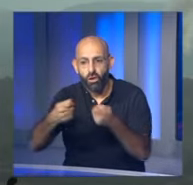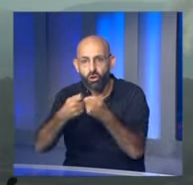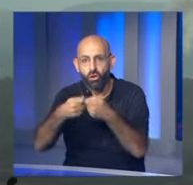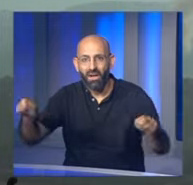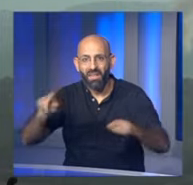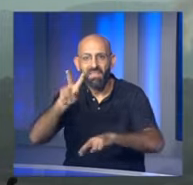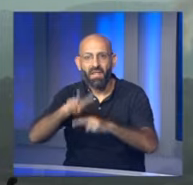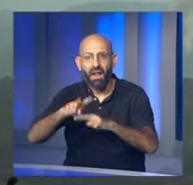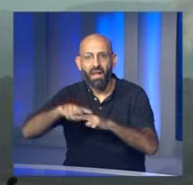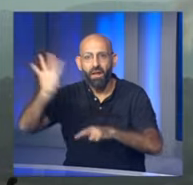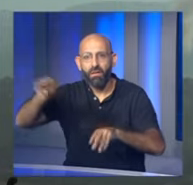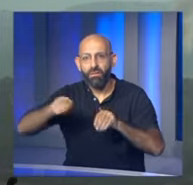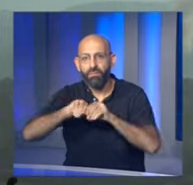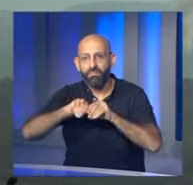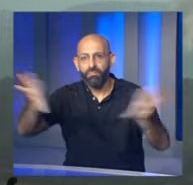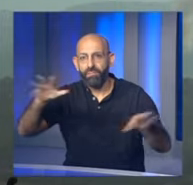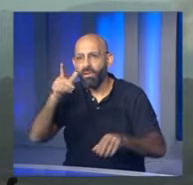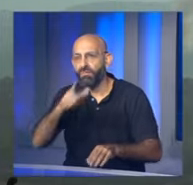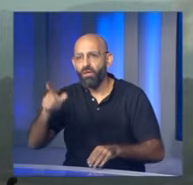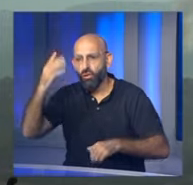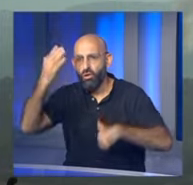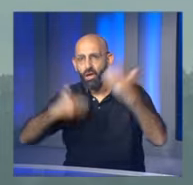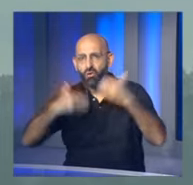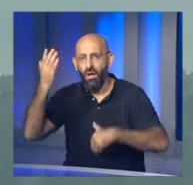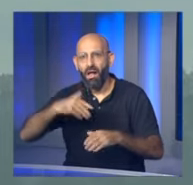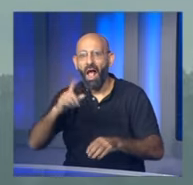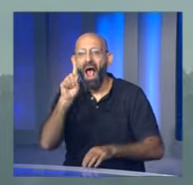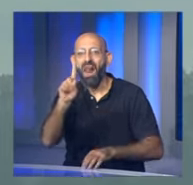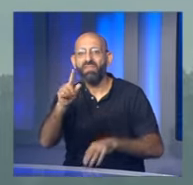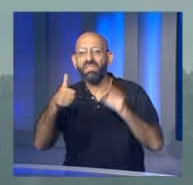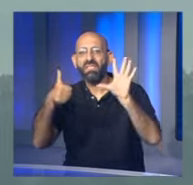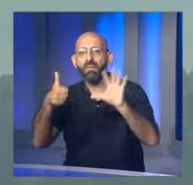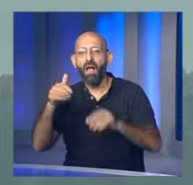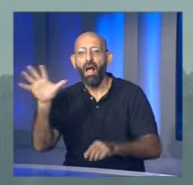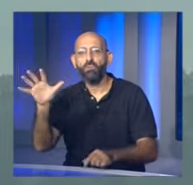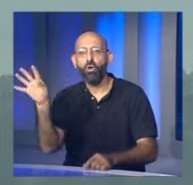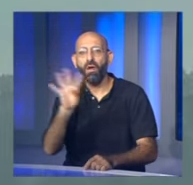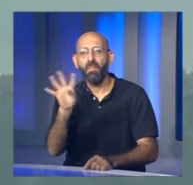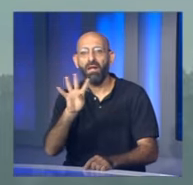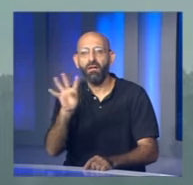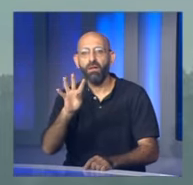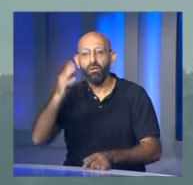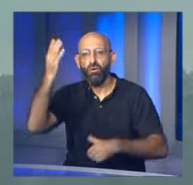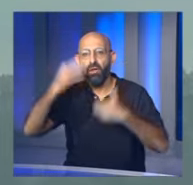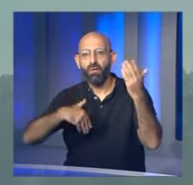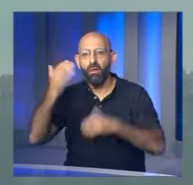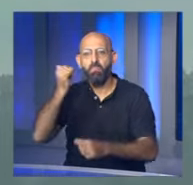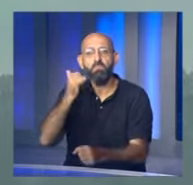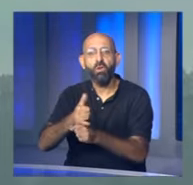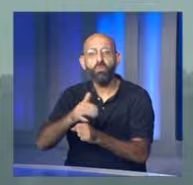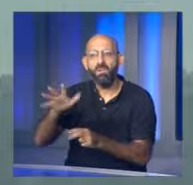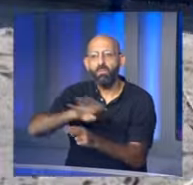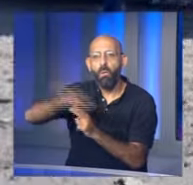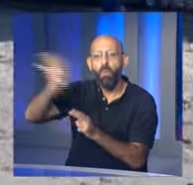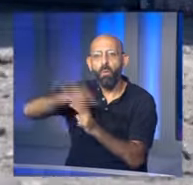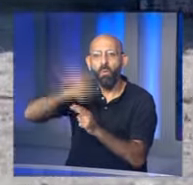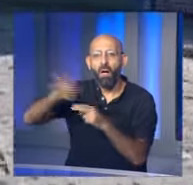وقلويه ما اسفر عن عدد من الاصابات من جهه ثانيه نشرت يدعوت احر نوت انه تم